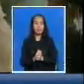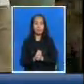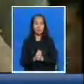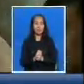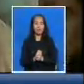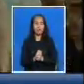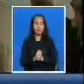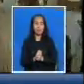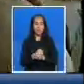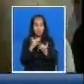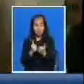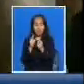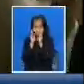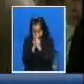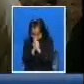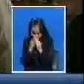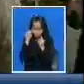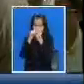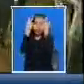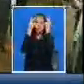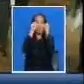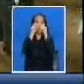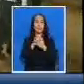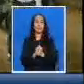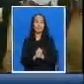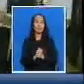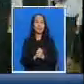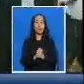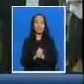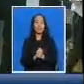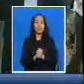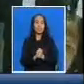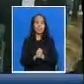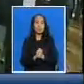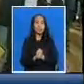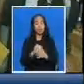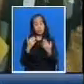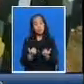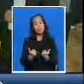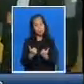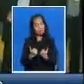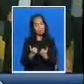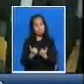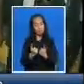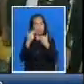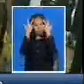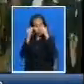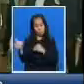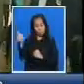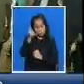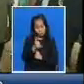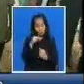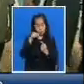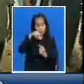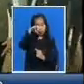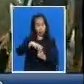ครับครับท่านนายกครับ ผมกำลังวาง นายอยู่ ครับ ไม่ดีครับก็วันนี้ก็มาถึงจังหวัดนครปฐมนะครับมาถึงวิทย